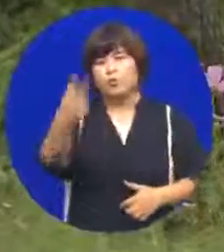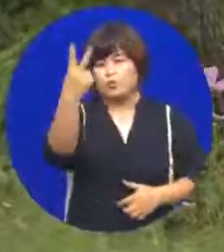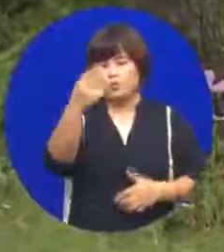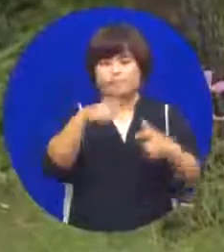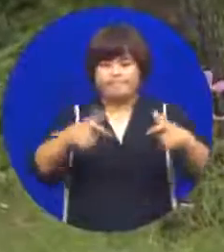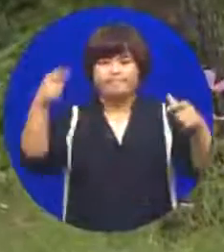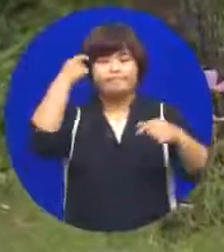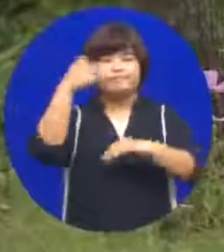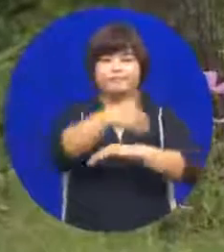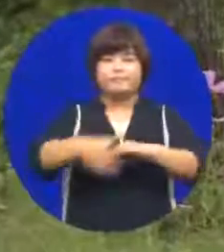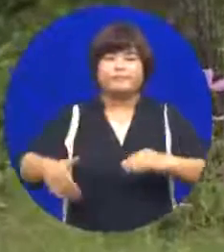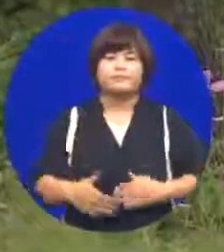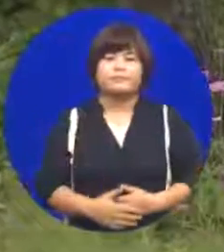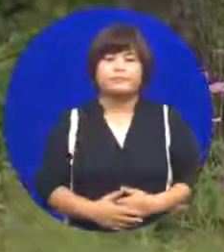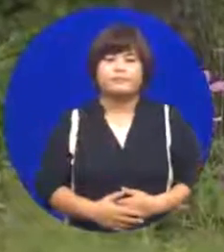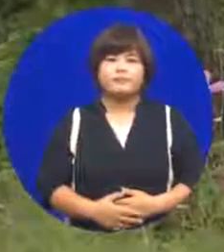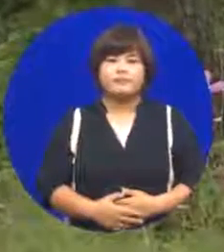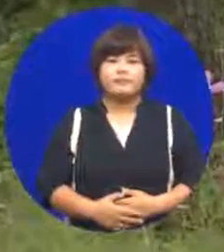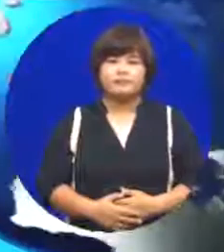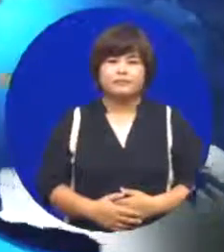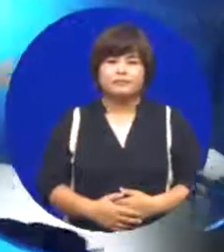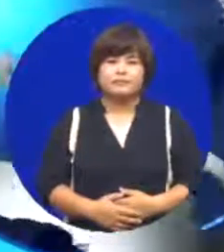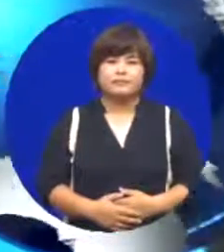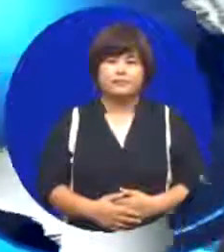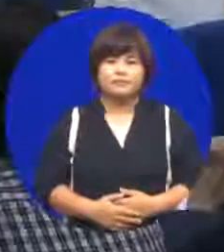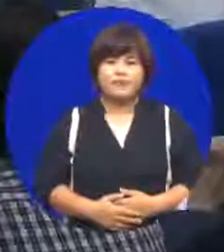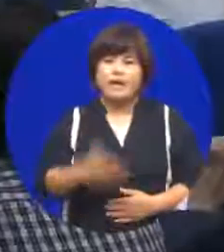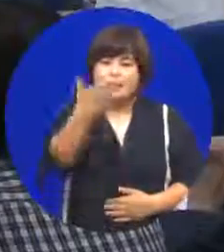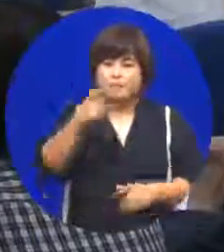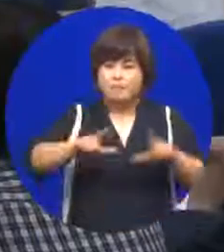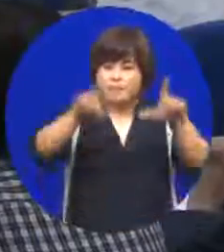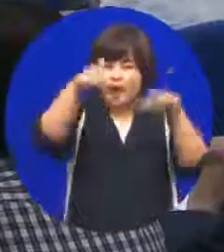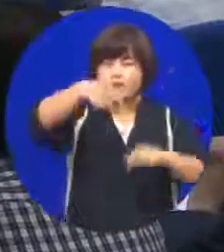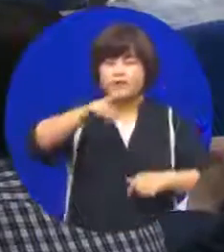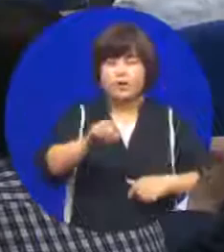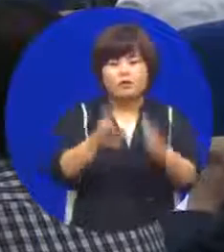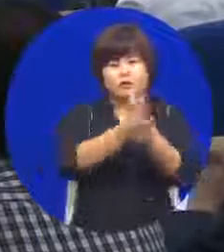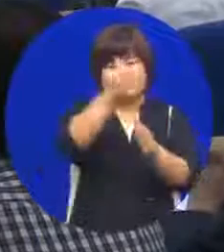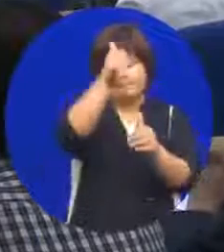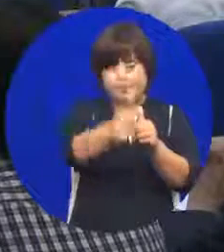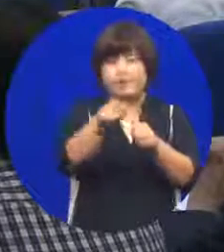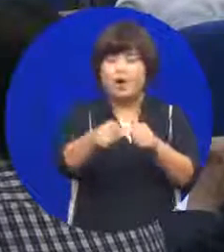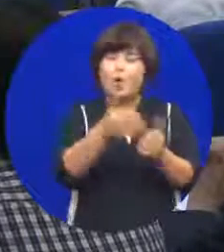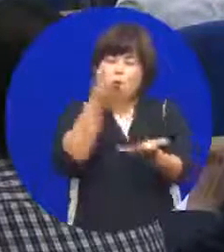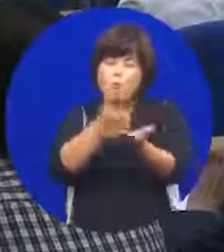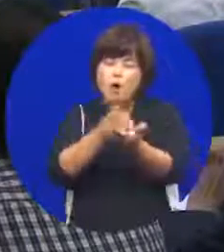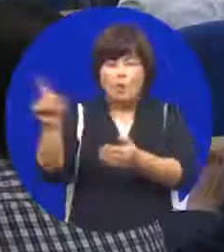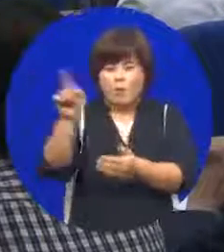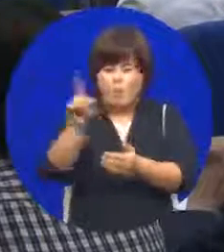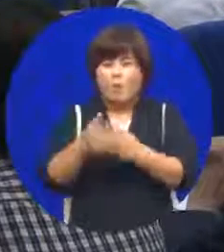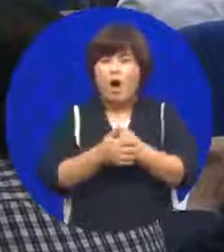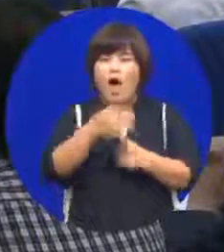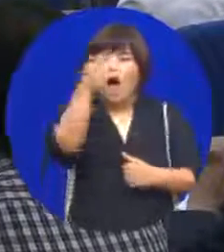유아숲 체험원을 더 늘릴 예정이라고 합니다. 18일 정찬민 용인시장은 시청에서